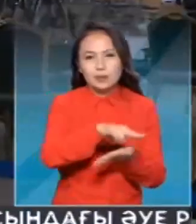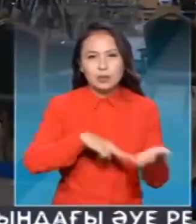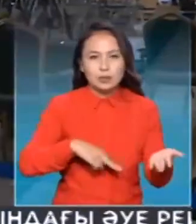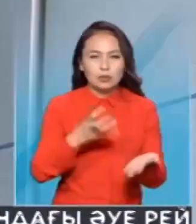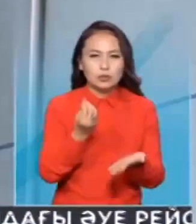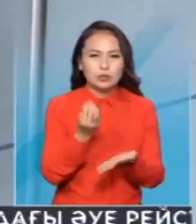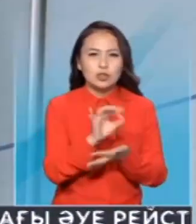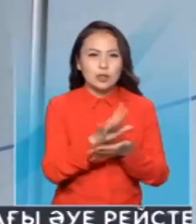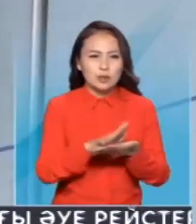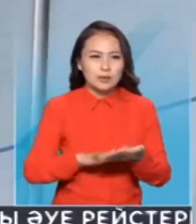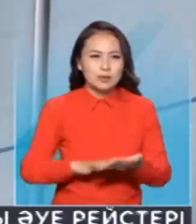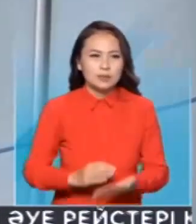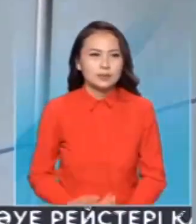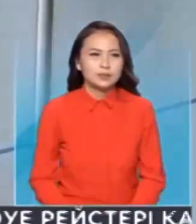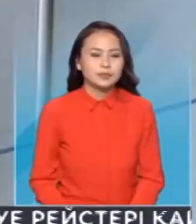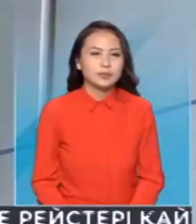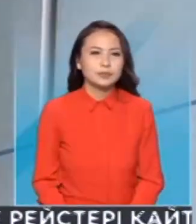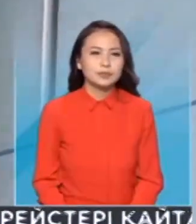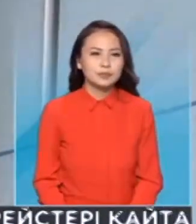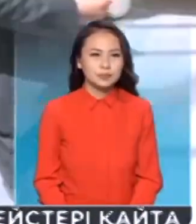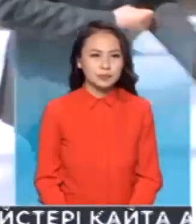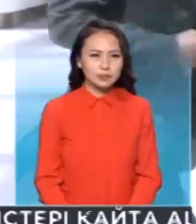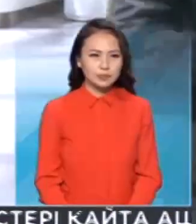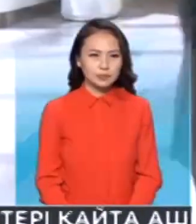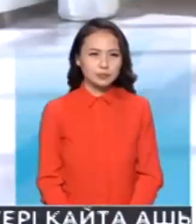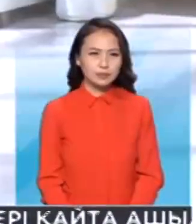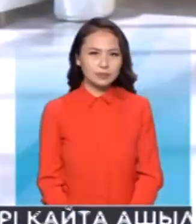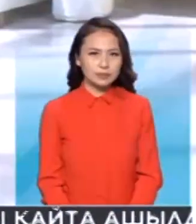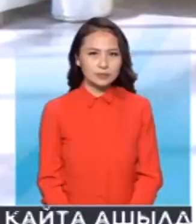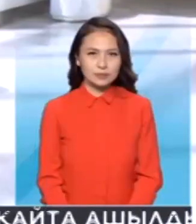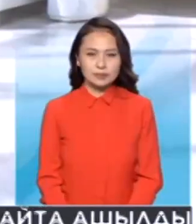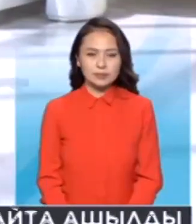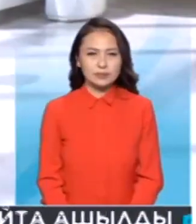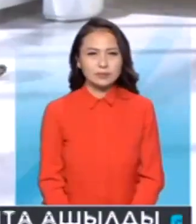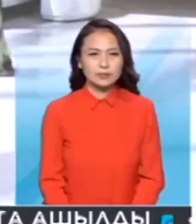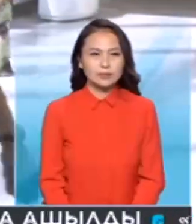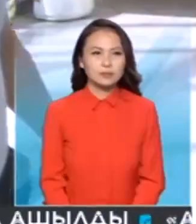әлі де жалғасады. Ая Мүтәлі, Айдос Тұрғынов, Қазақстан ұлттық арнасы, Астана.